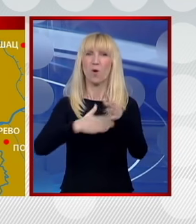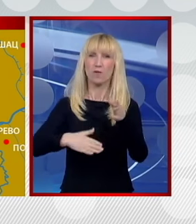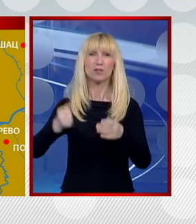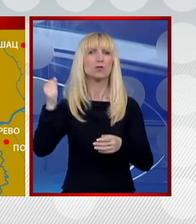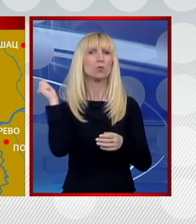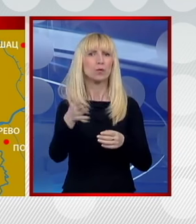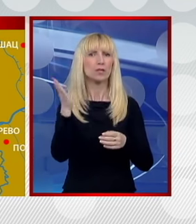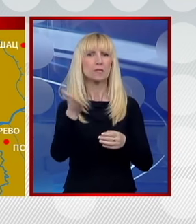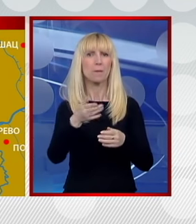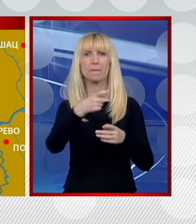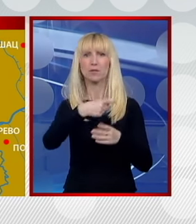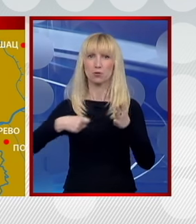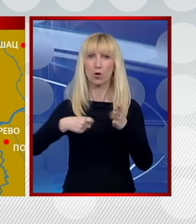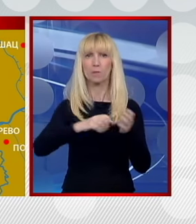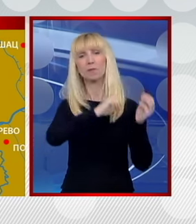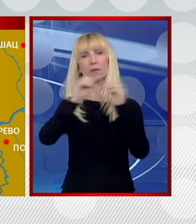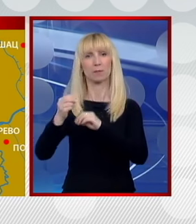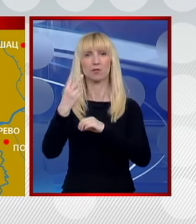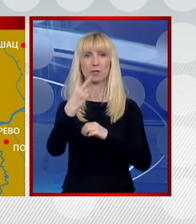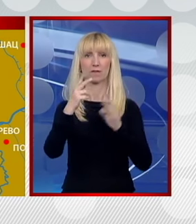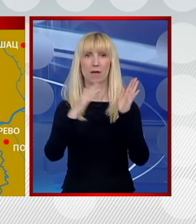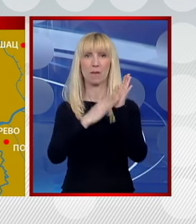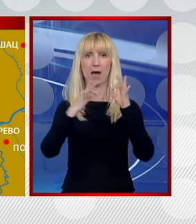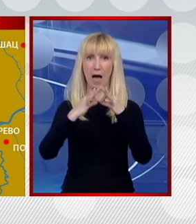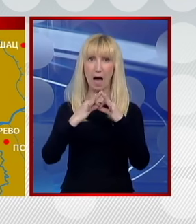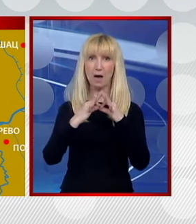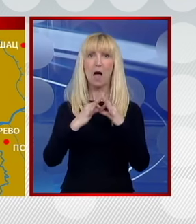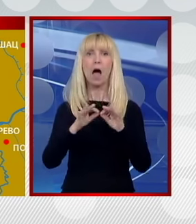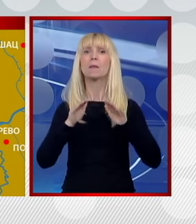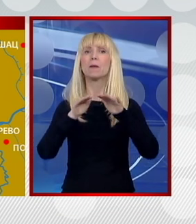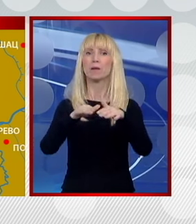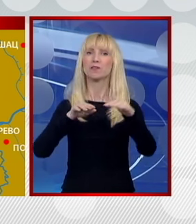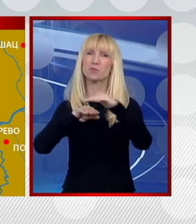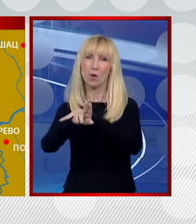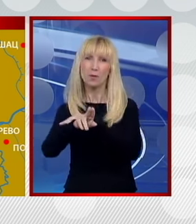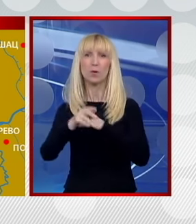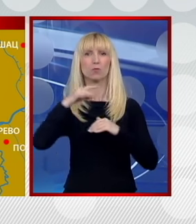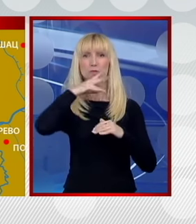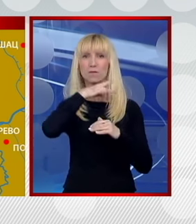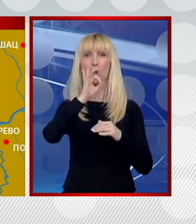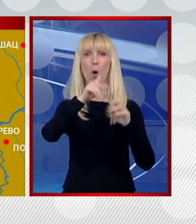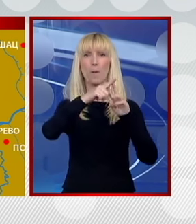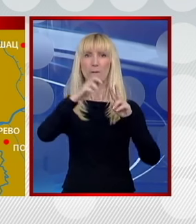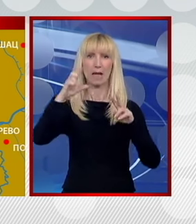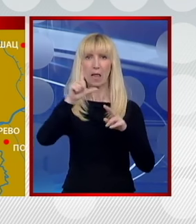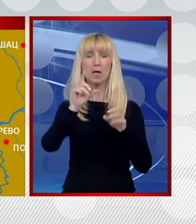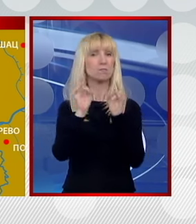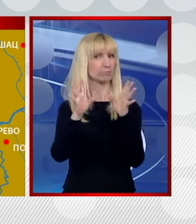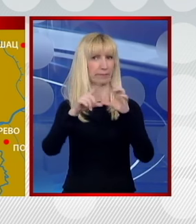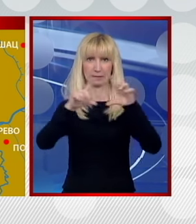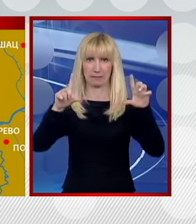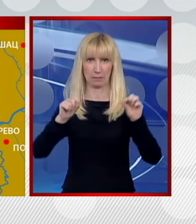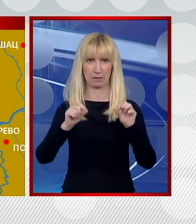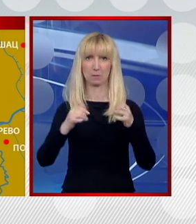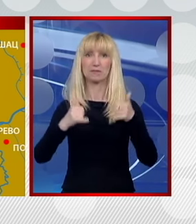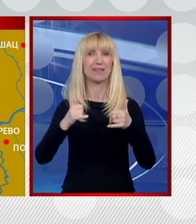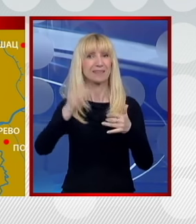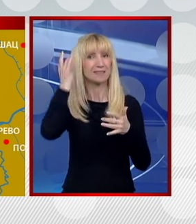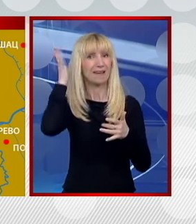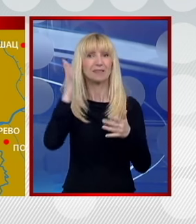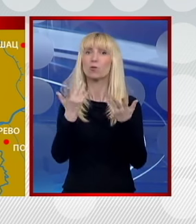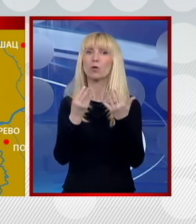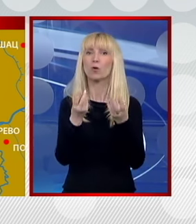je udarcem pištoljem i prebačen na Vojno-medicinsku akademiju, a napadač je pobegao u crvenoj Opel Astri bez tablica. Za sada nije